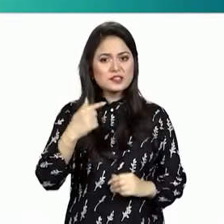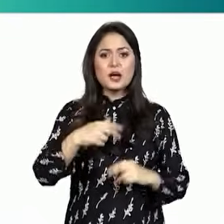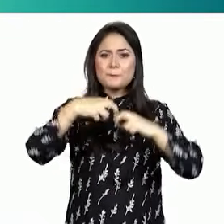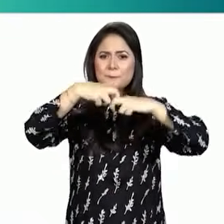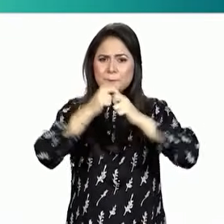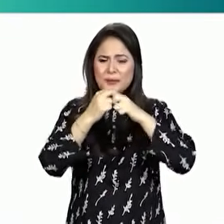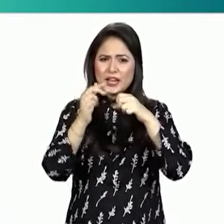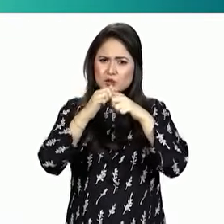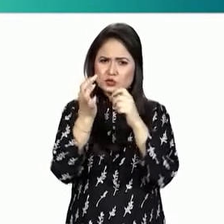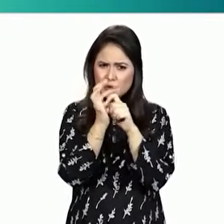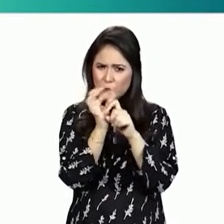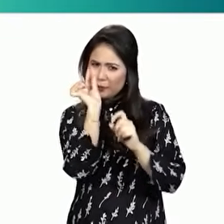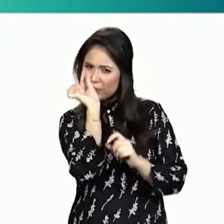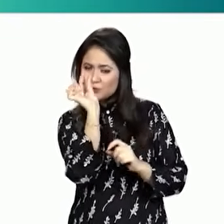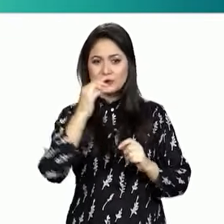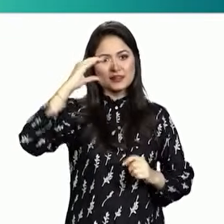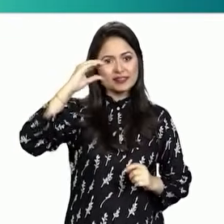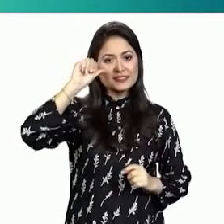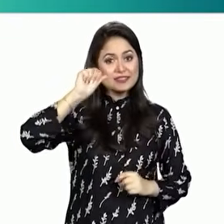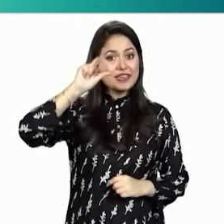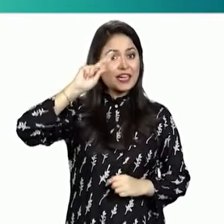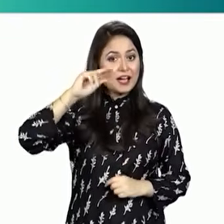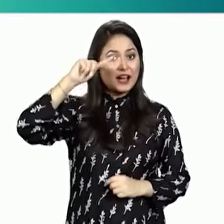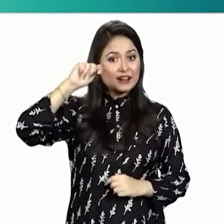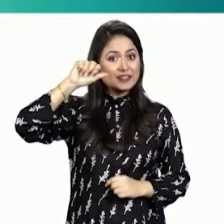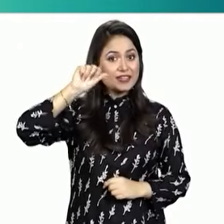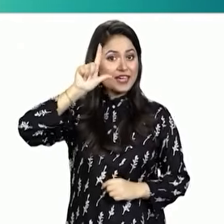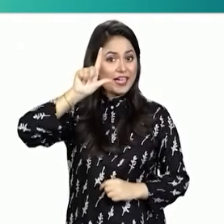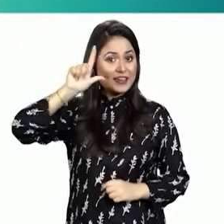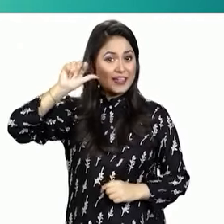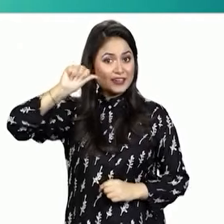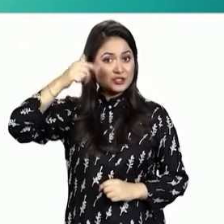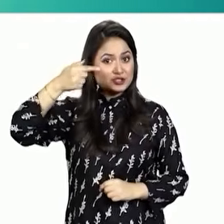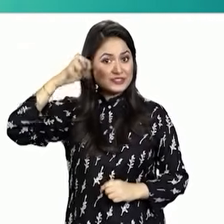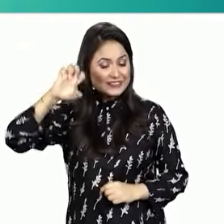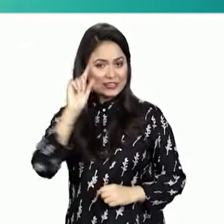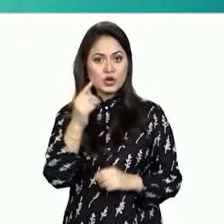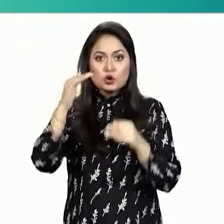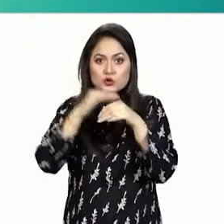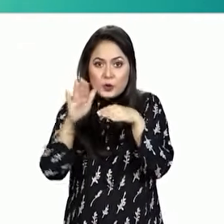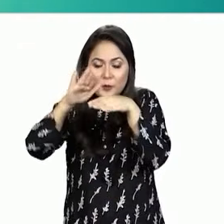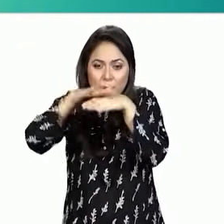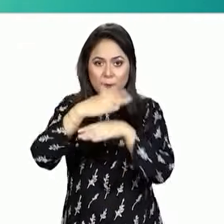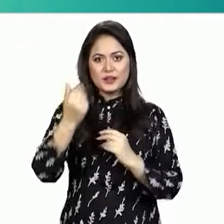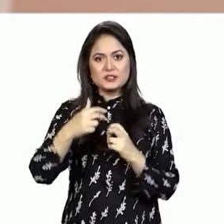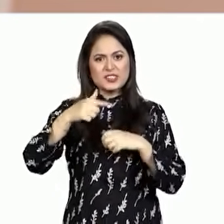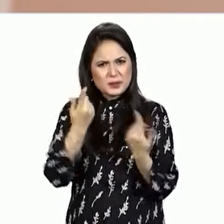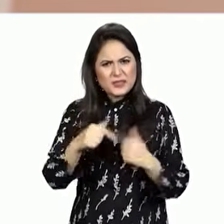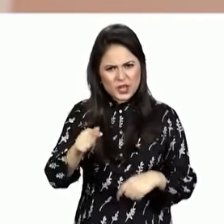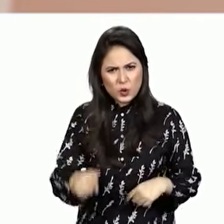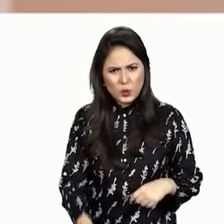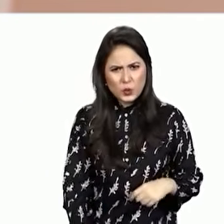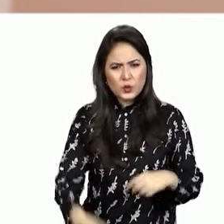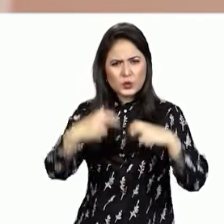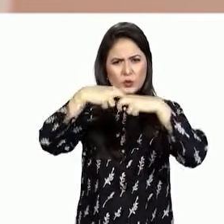آپس میں ملتی ہیں، ان پر کارٹلیج یعنی ایک لچکدار اور مضبوط ٹشو کی ایک تہہ چڑھی ہوتی ہے۔ مثال کے طور پر گھٹنوں کے جوڑ، یہاں